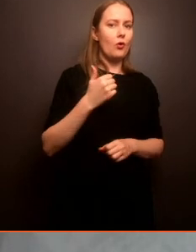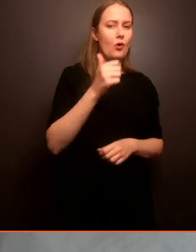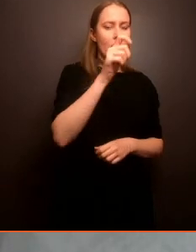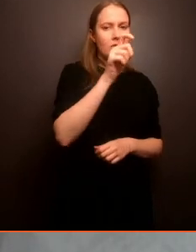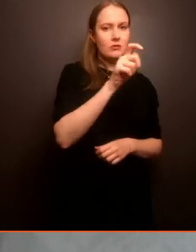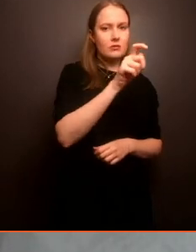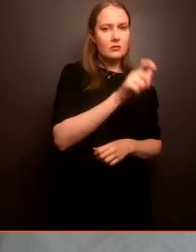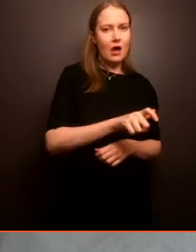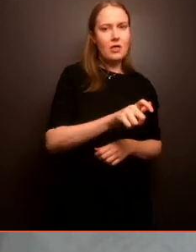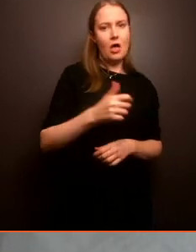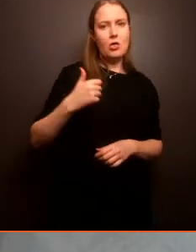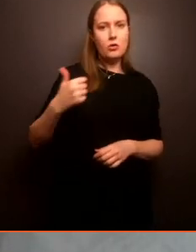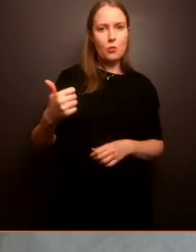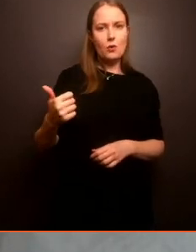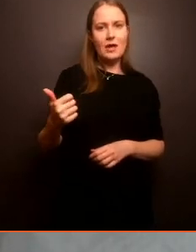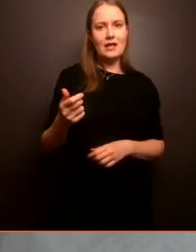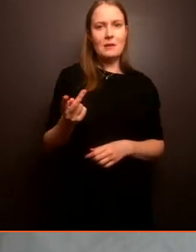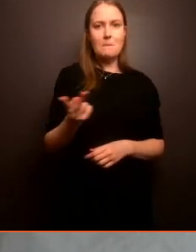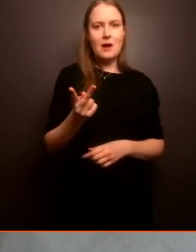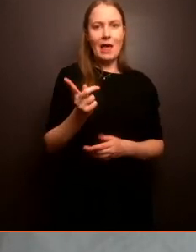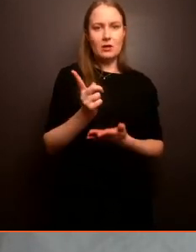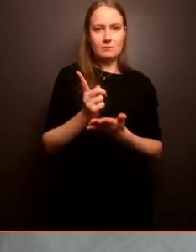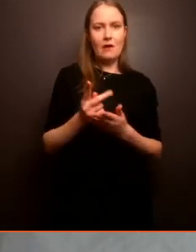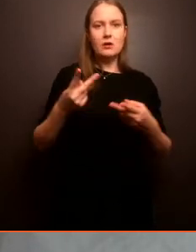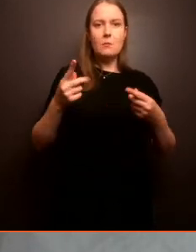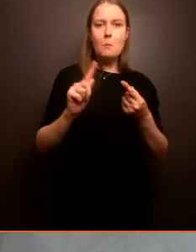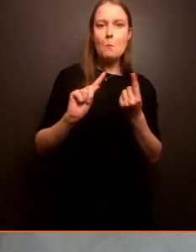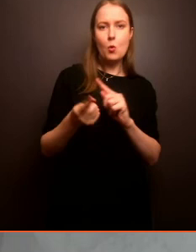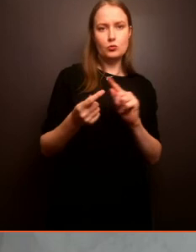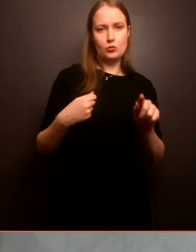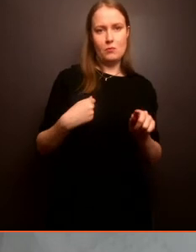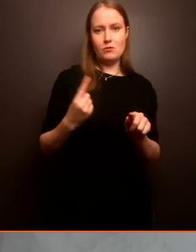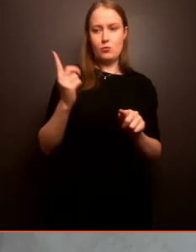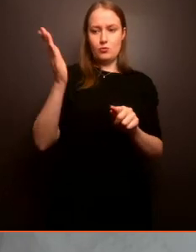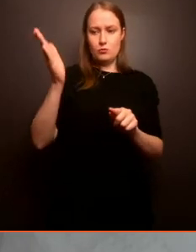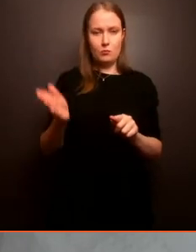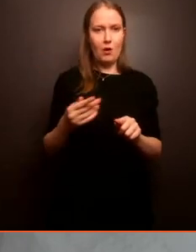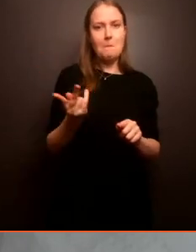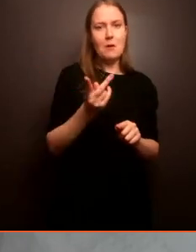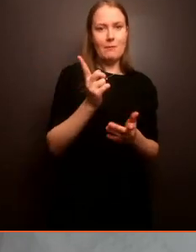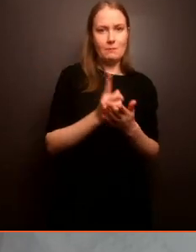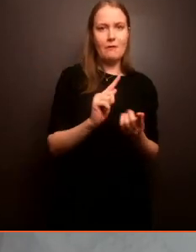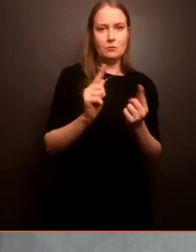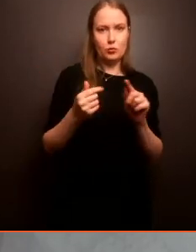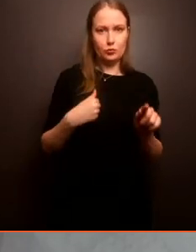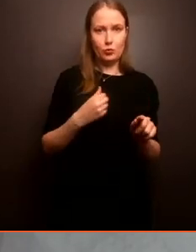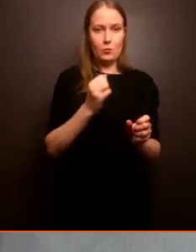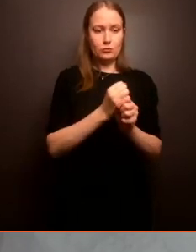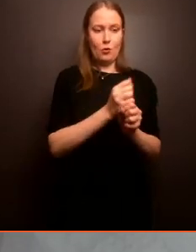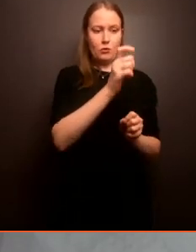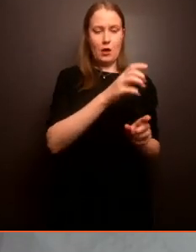sellised mõlemad peavad muutuma. Et ei ole ainult, et üks pool peaks muutuma, vaid tegelikult mõlemad, et kui me töötajane